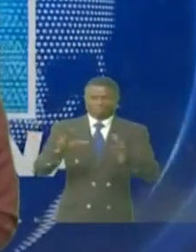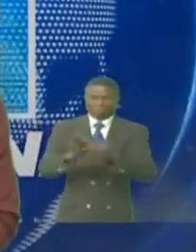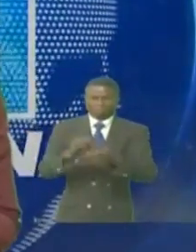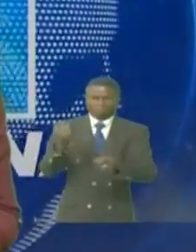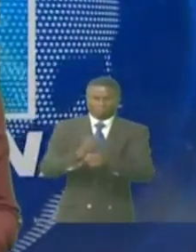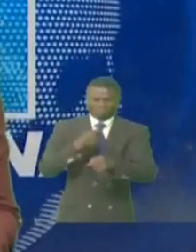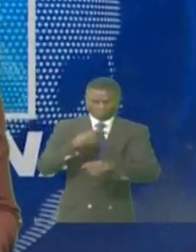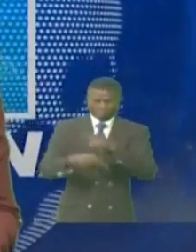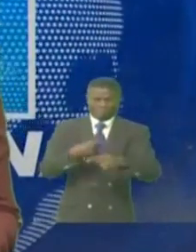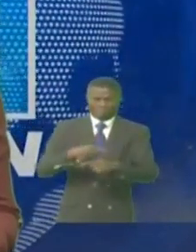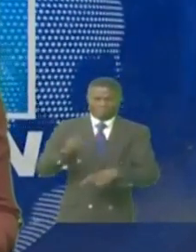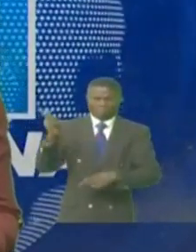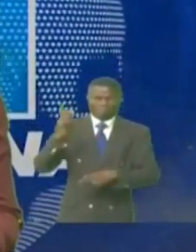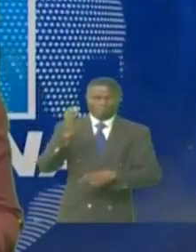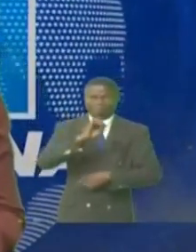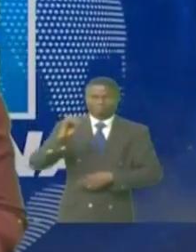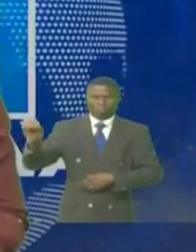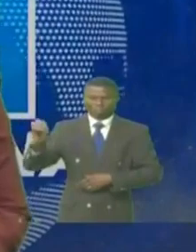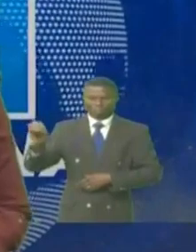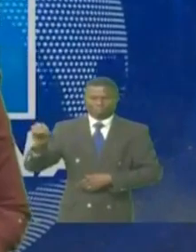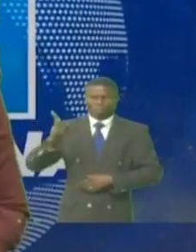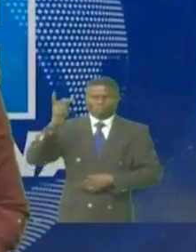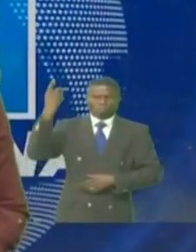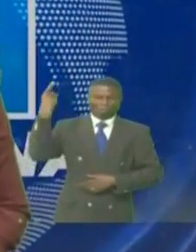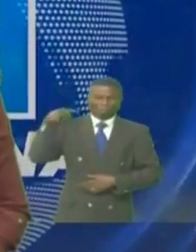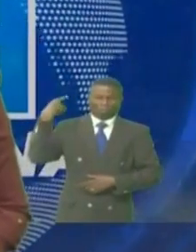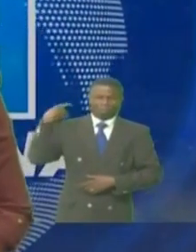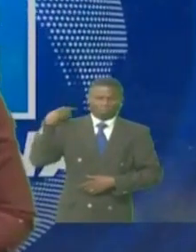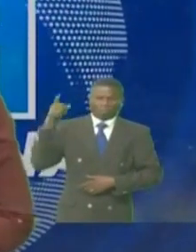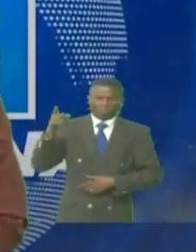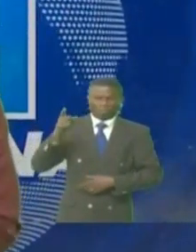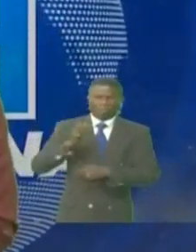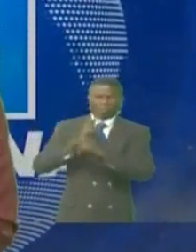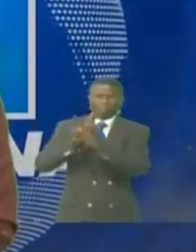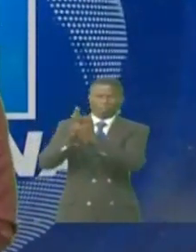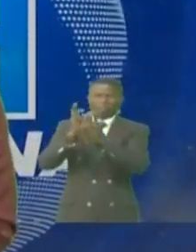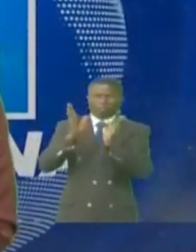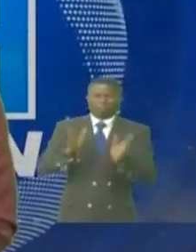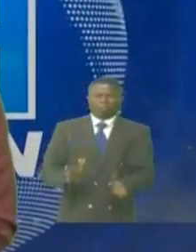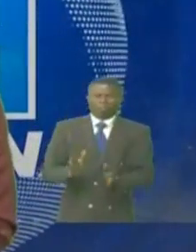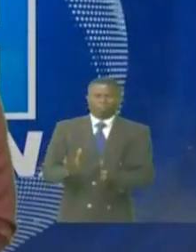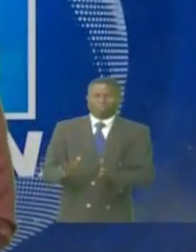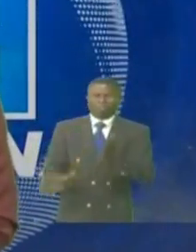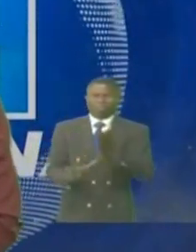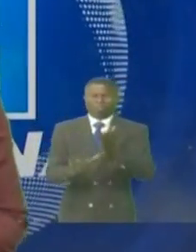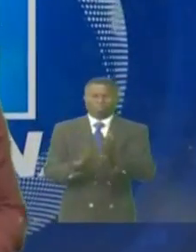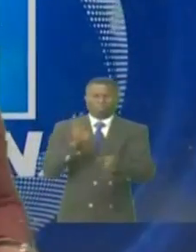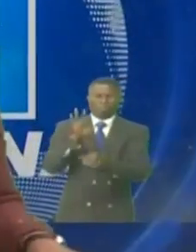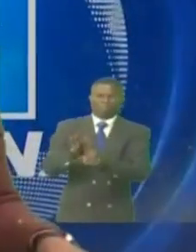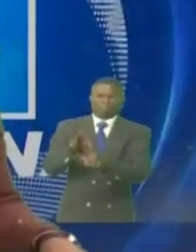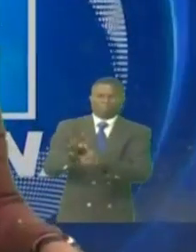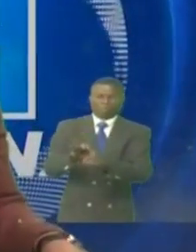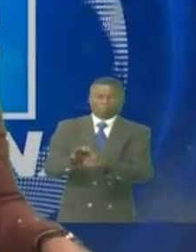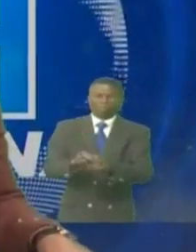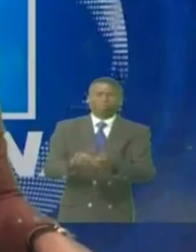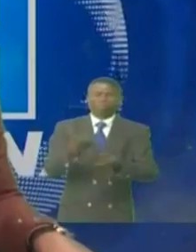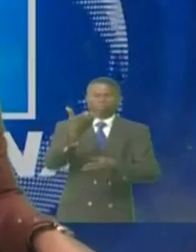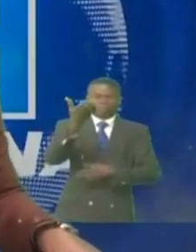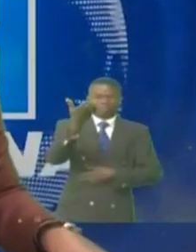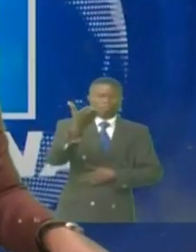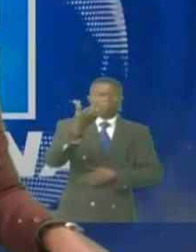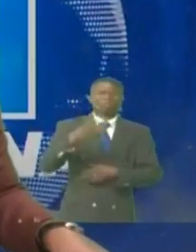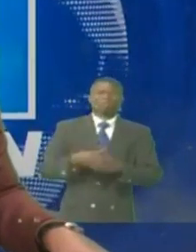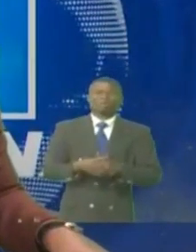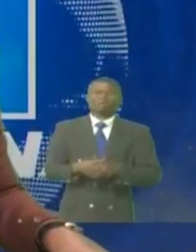Travaux lancés au Kasaï oriental par Paul Moindo. Il est rapporteur adjoint de la centrale électorale. Reportage de Teti Samba et